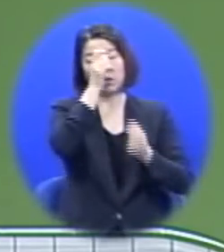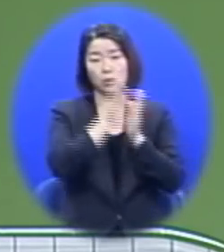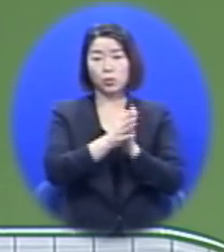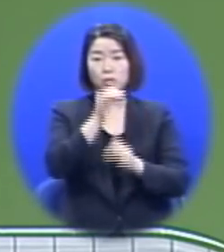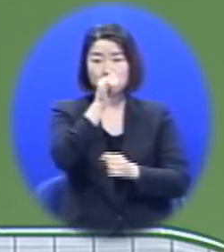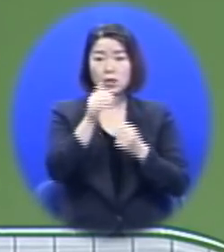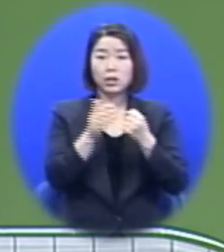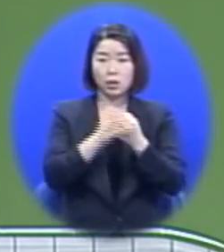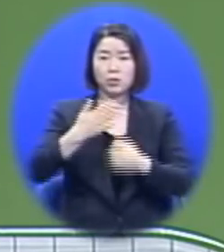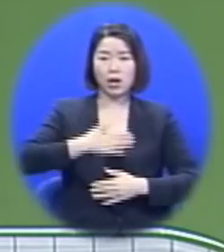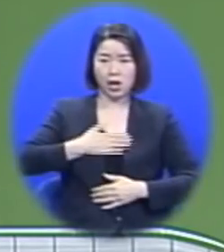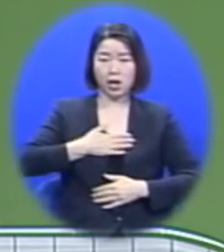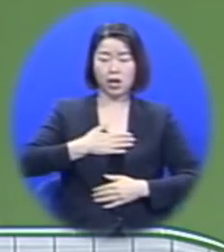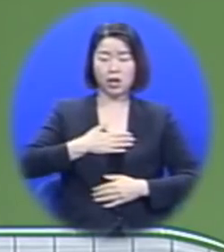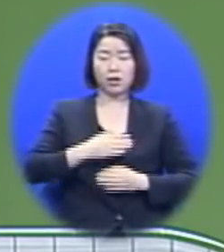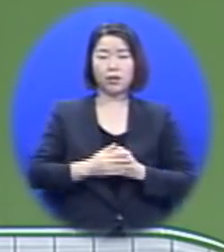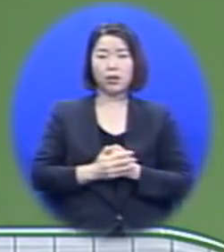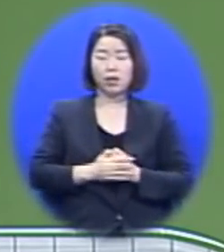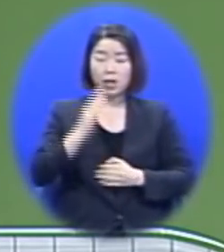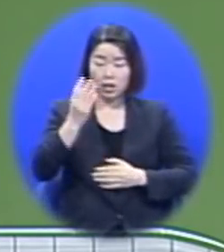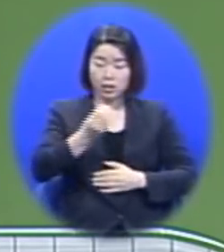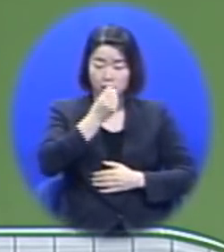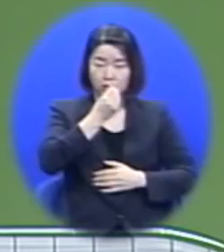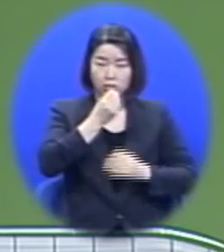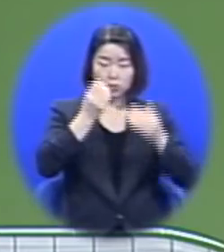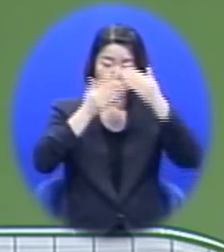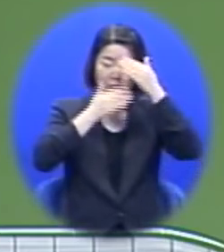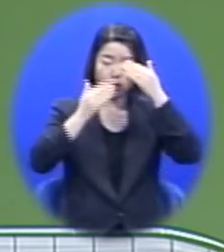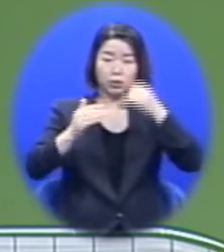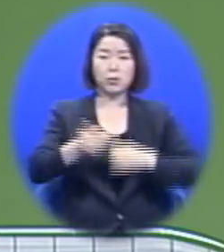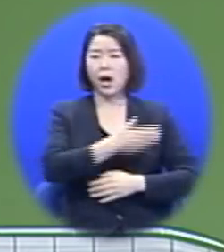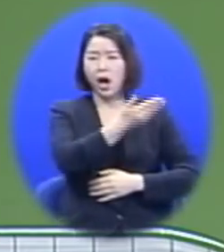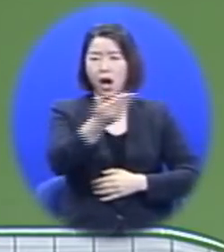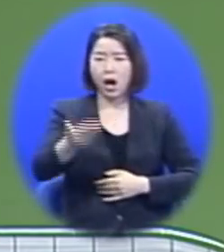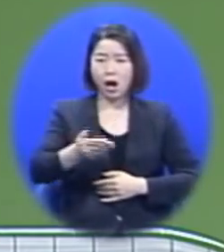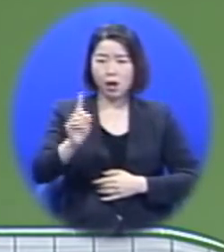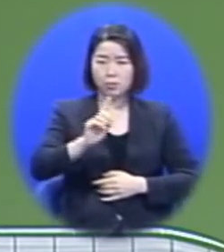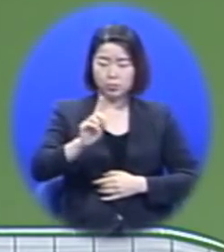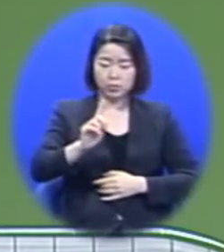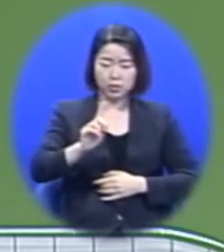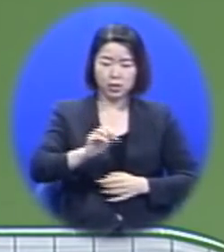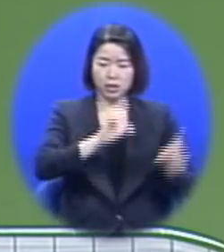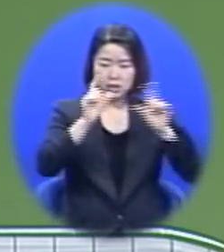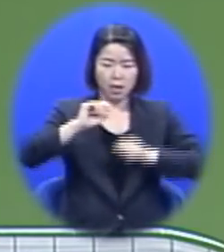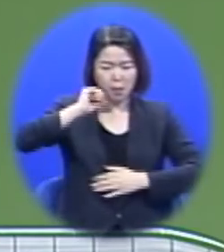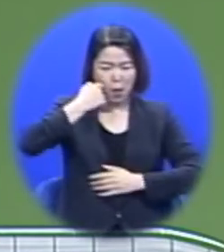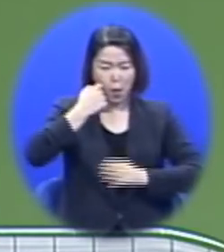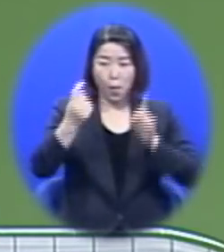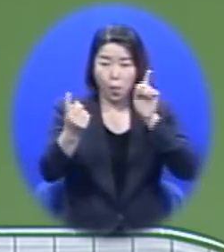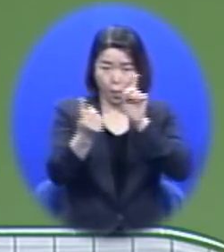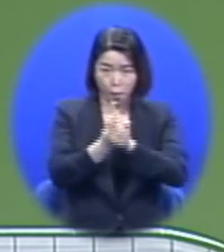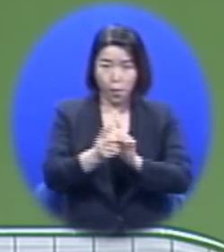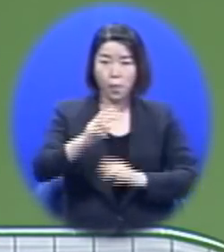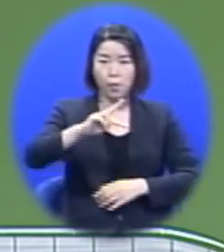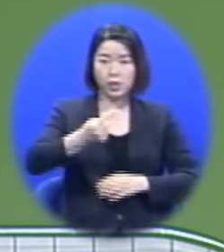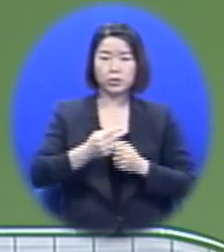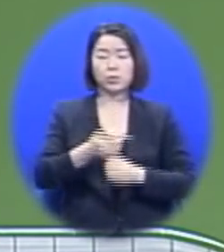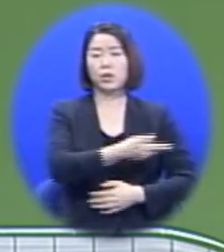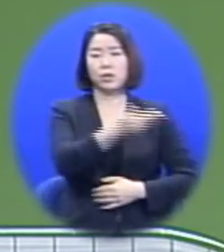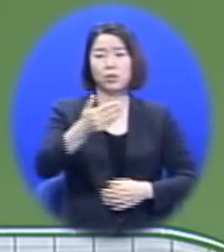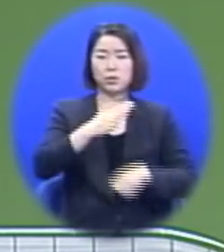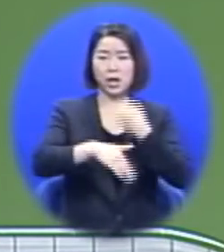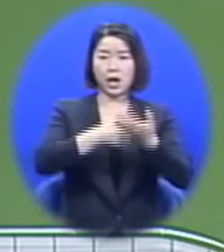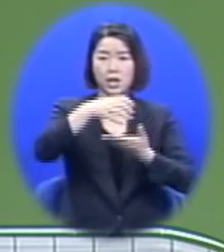것을 알 수 있습니다. 성도 여러분, 아무리 여러분의 삶에 어려운 일이 부딪혀 와도 여러분이 하나님